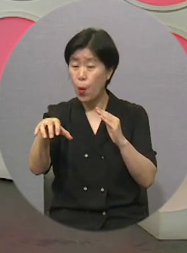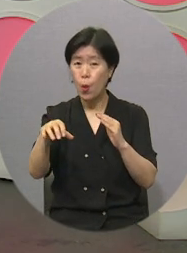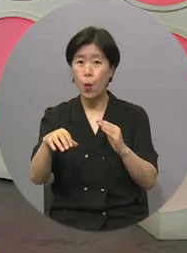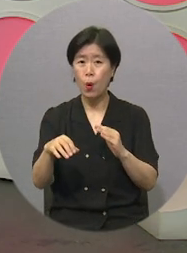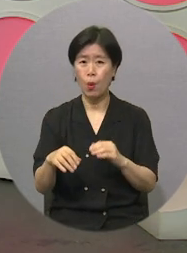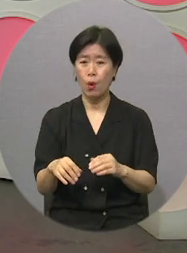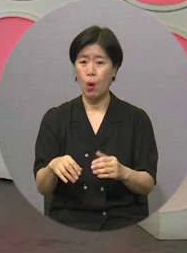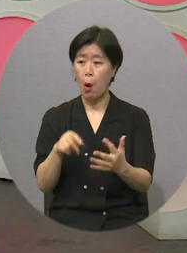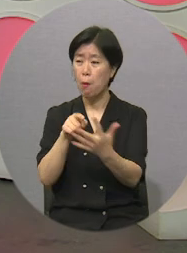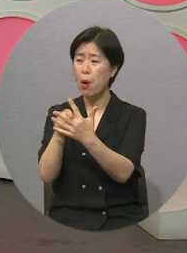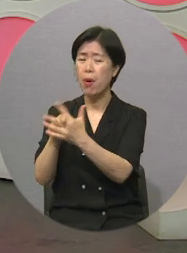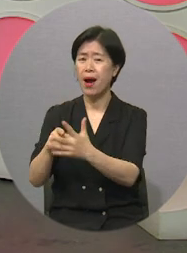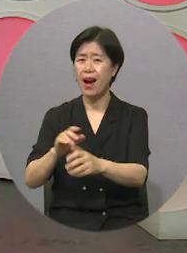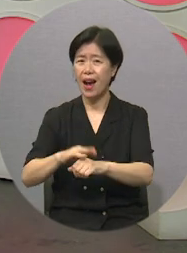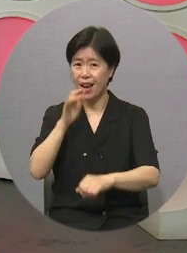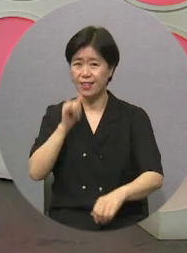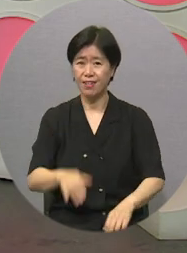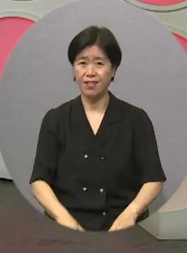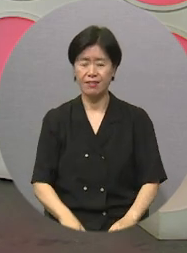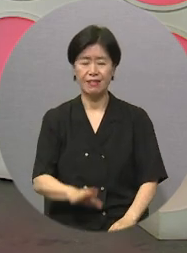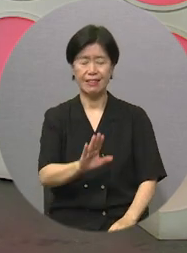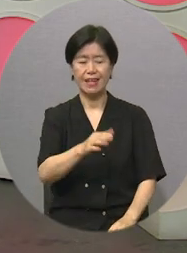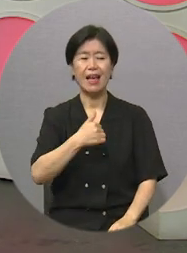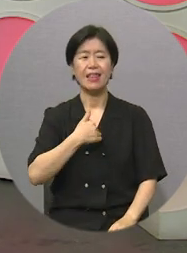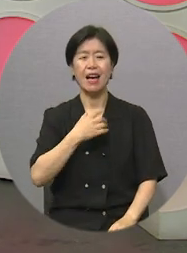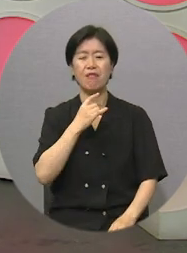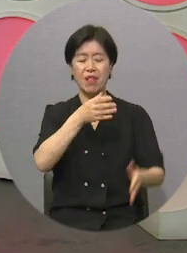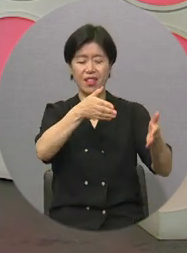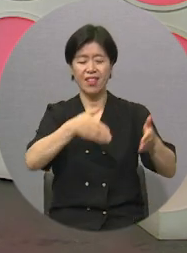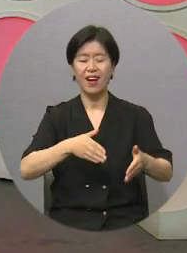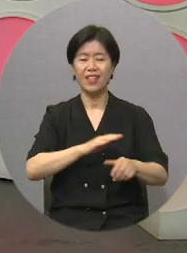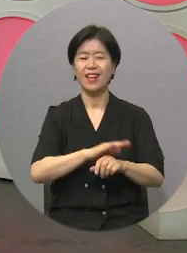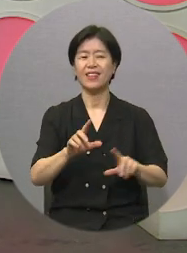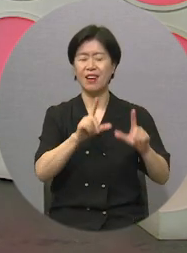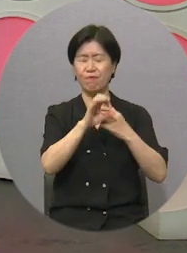아유, 뭐 그냥. 저한테만 잘해주시면 되는구나. 네, 오늘도 즐거운 월요일입니다.